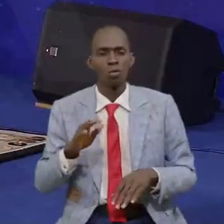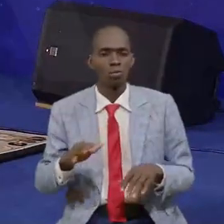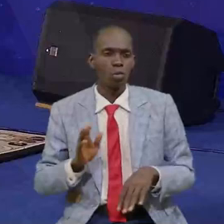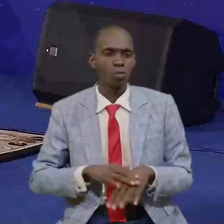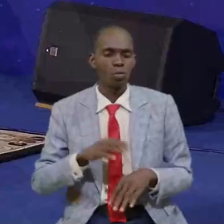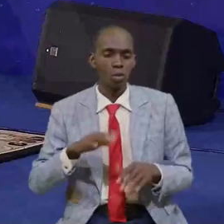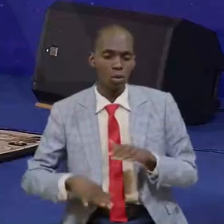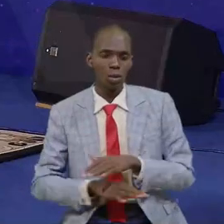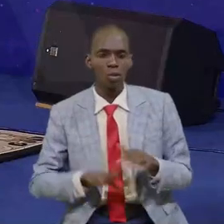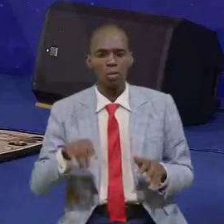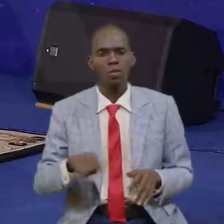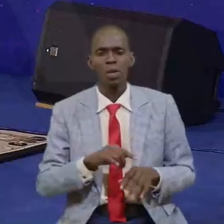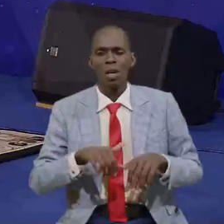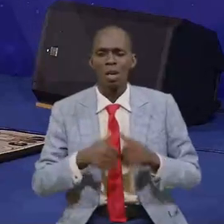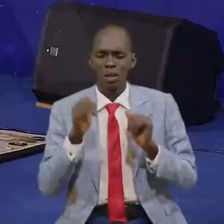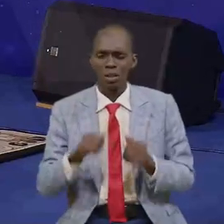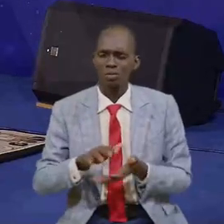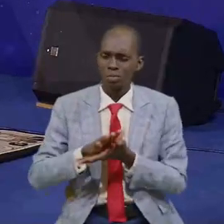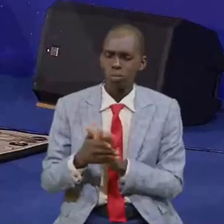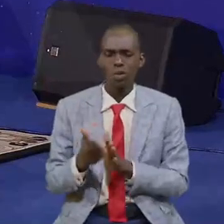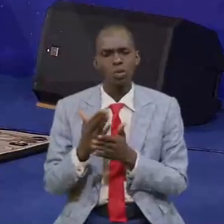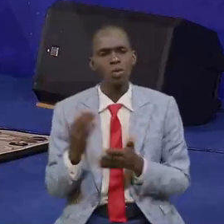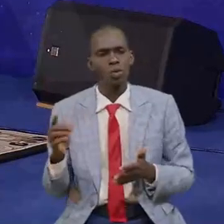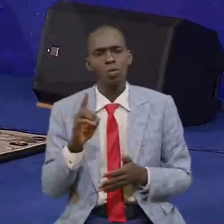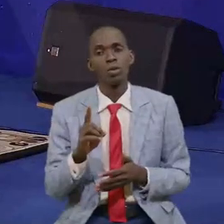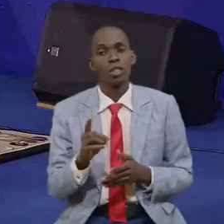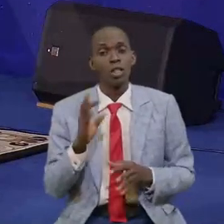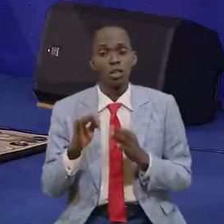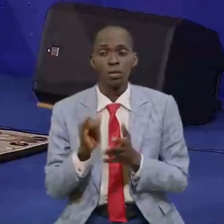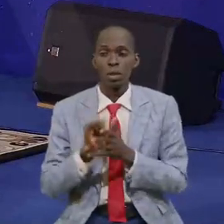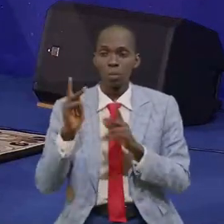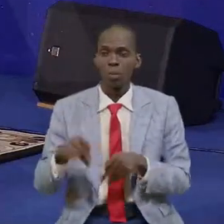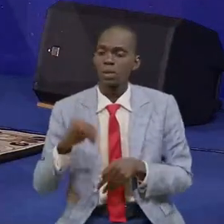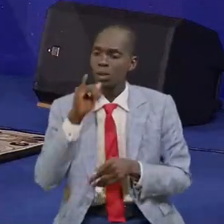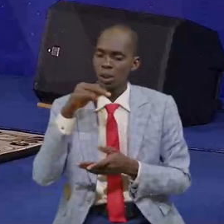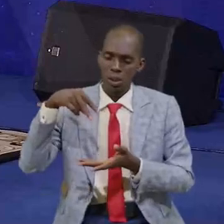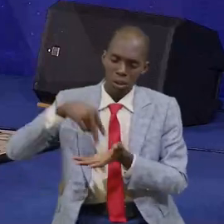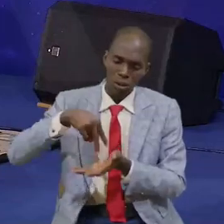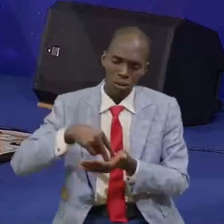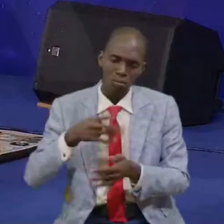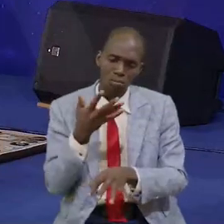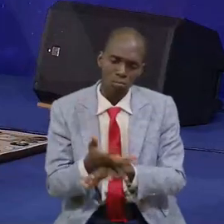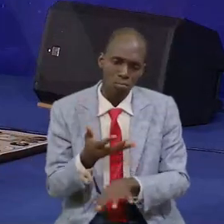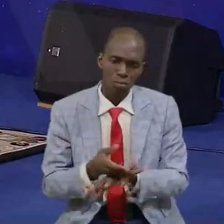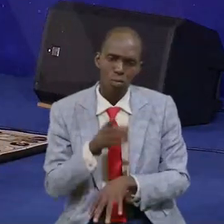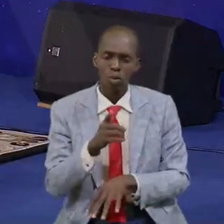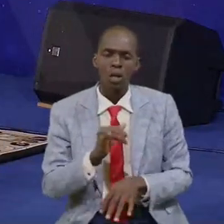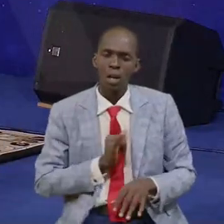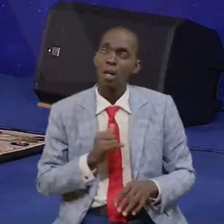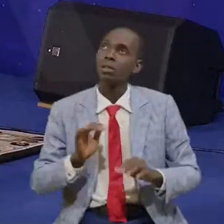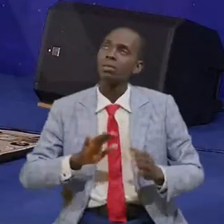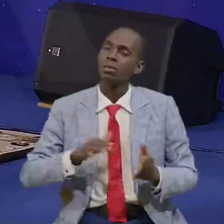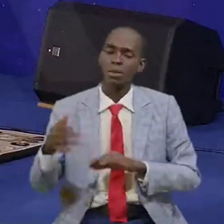aux pieds quelqu'un? Il est debout devant toi. Il plaide. Je suis mort pour toi. Il plaide. Je